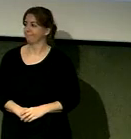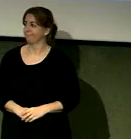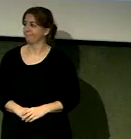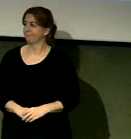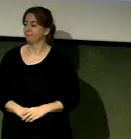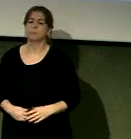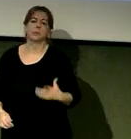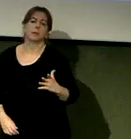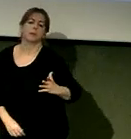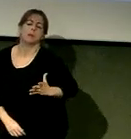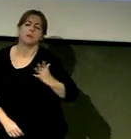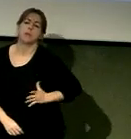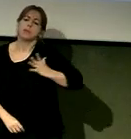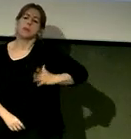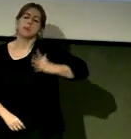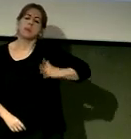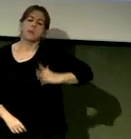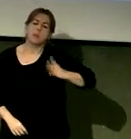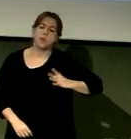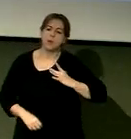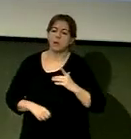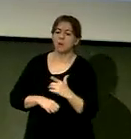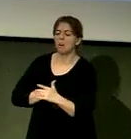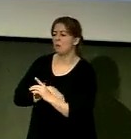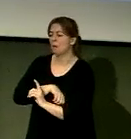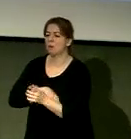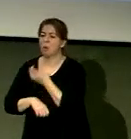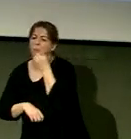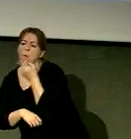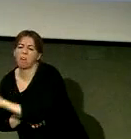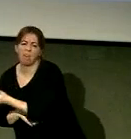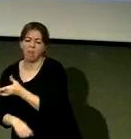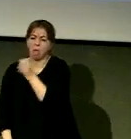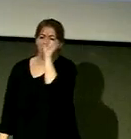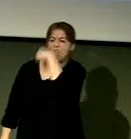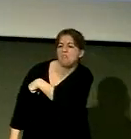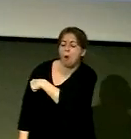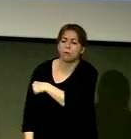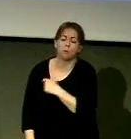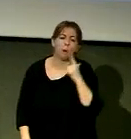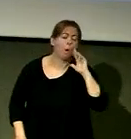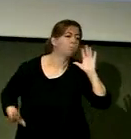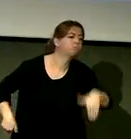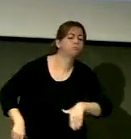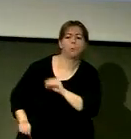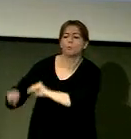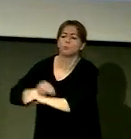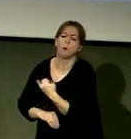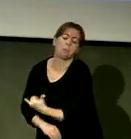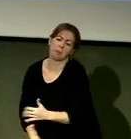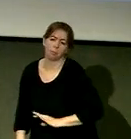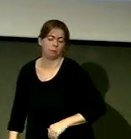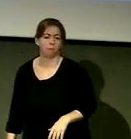Donc, autrefois, il y avait des drogués et des ivrognes, donc c'était tranquille. On n'avait pas à les soigner.